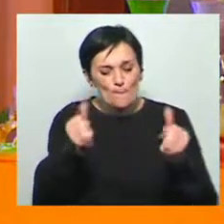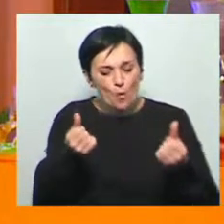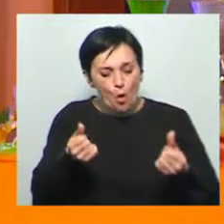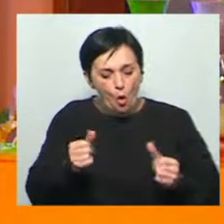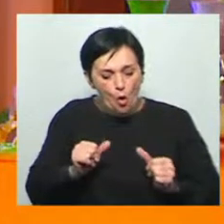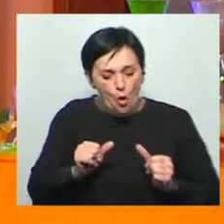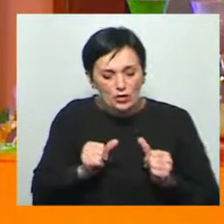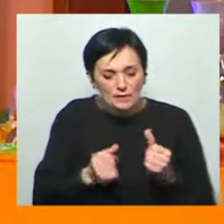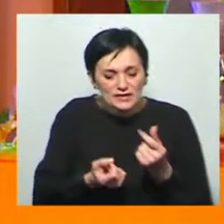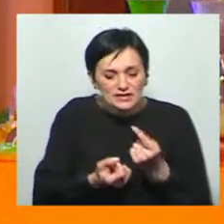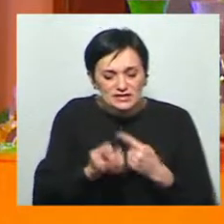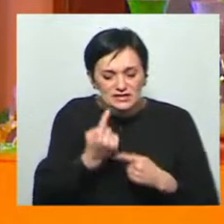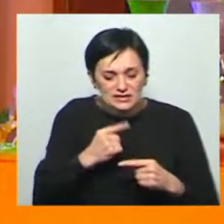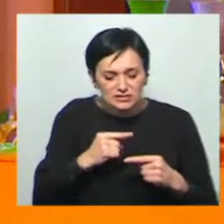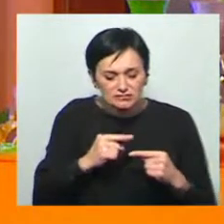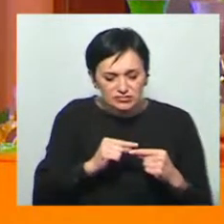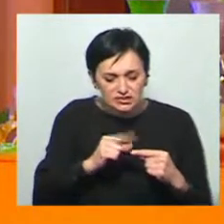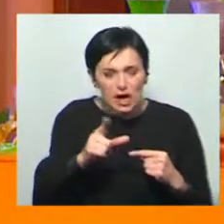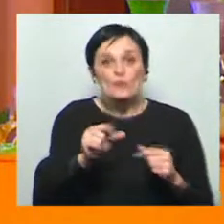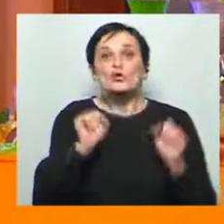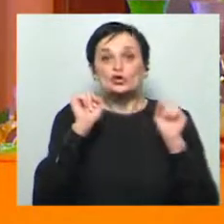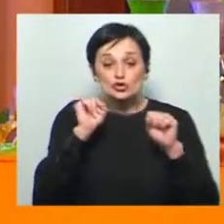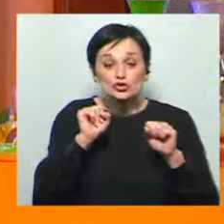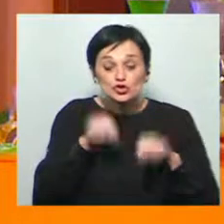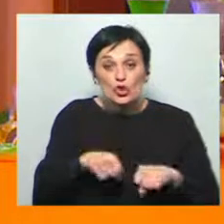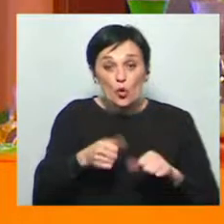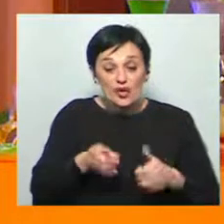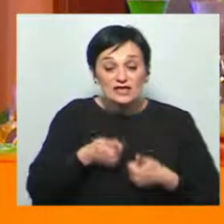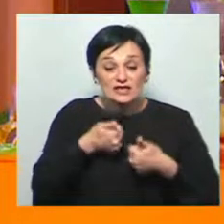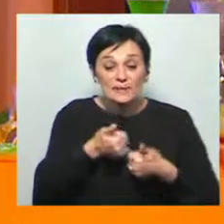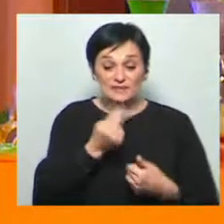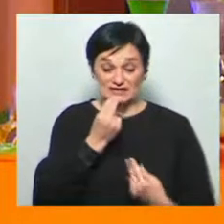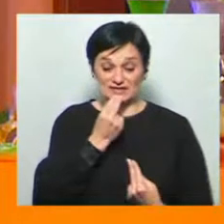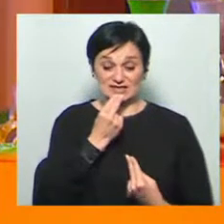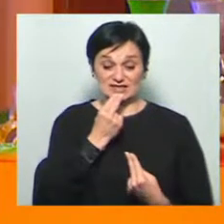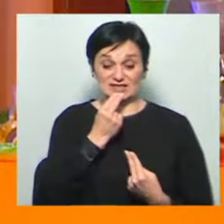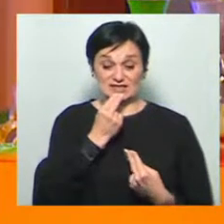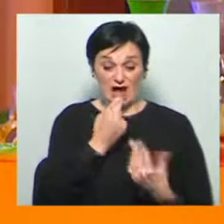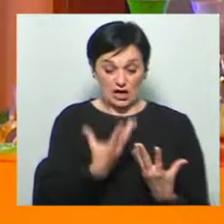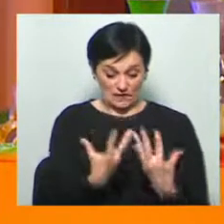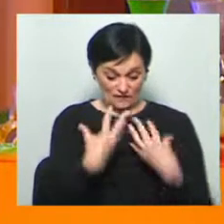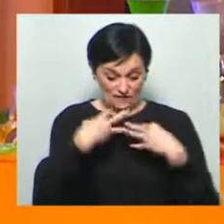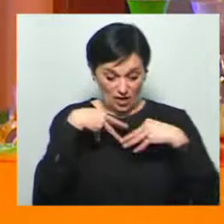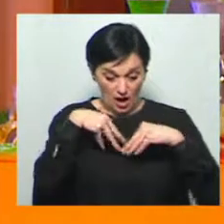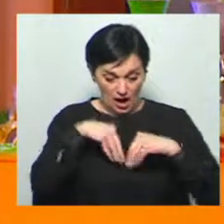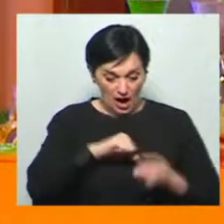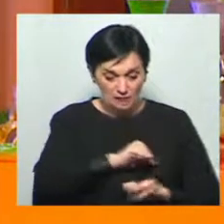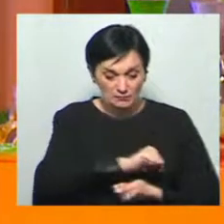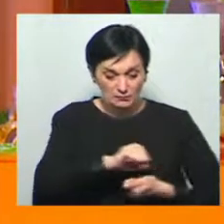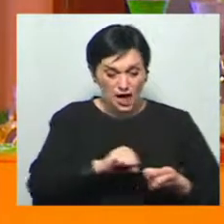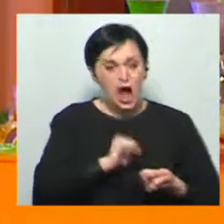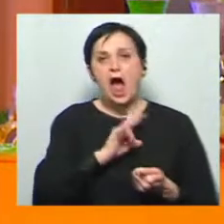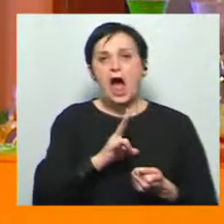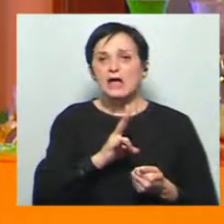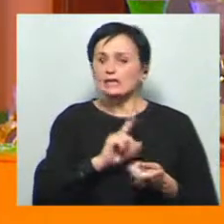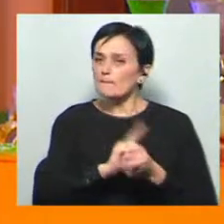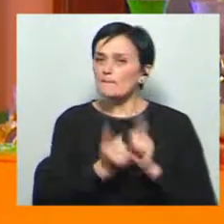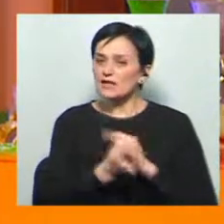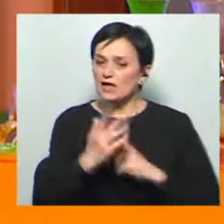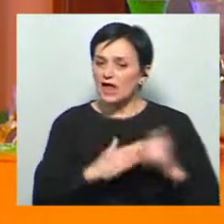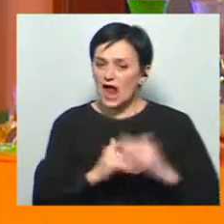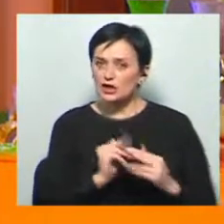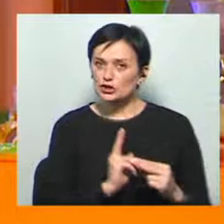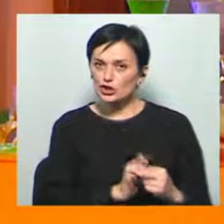წარმოქმნაც, მათ შეუძლიათ დახმარებას საკვები ნივთიერებების შეთვისებაში აღმოგვიჩინონ, ამ პირიქით ხელი